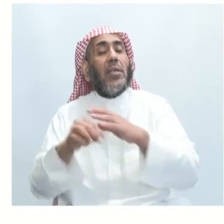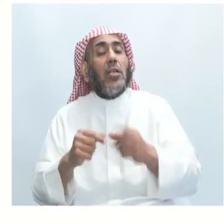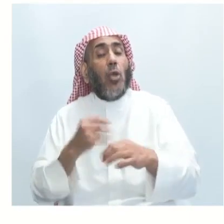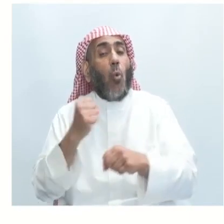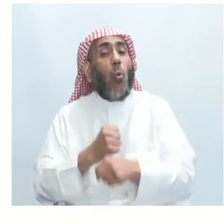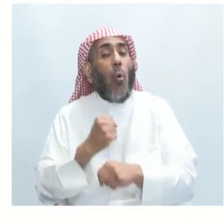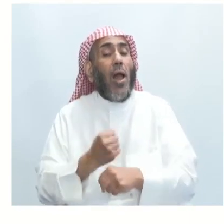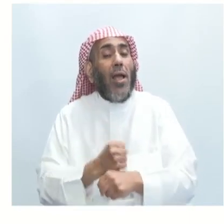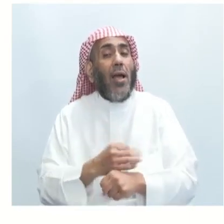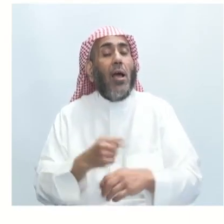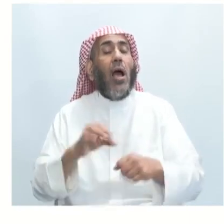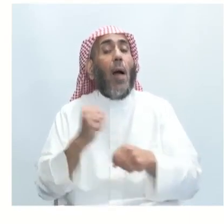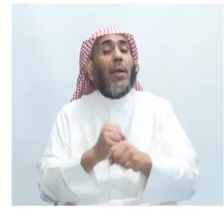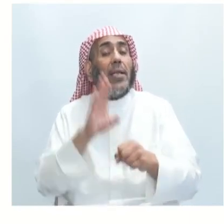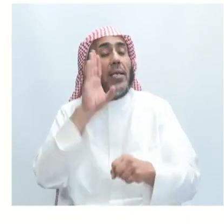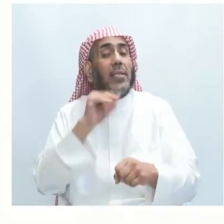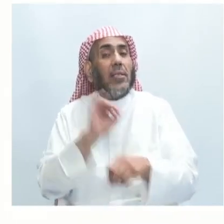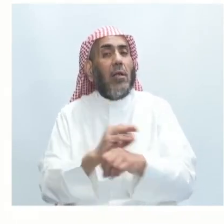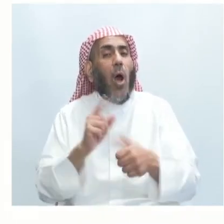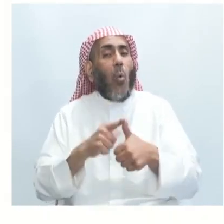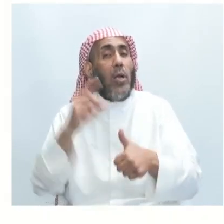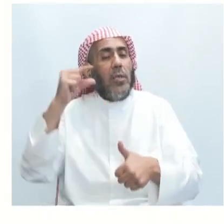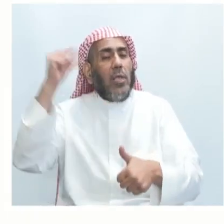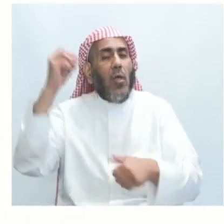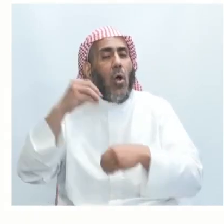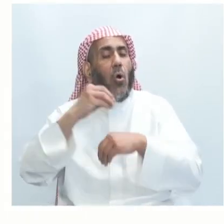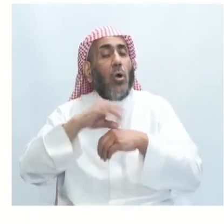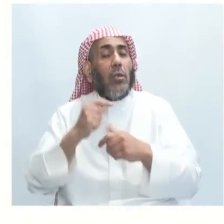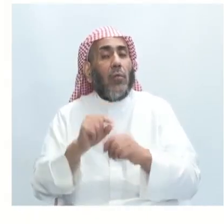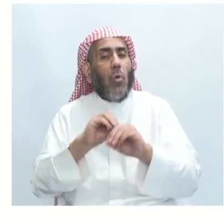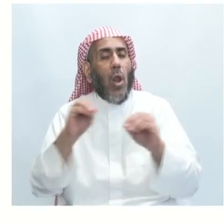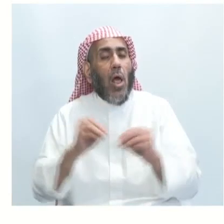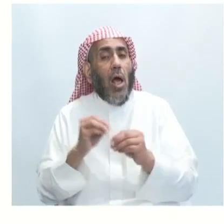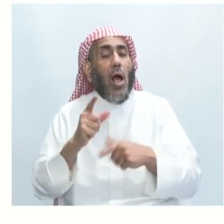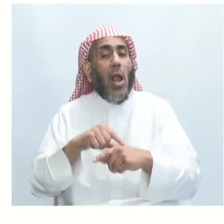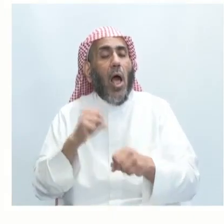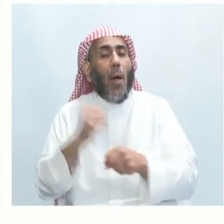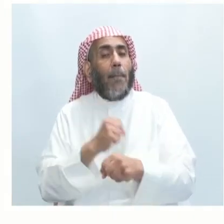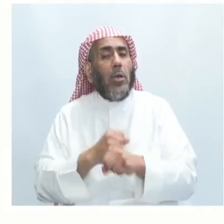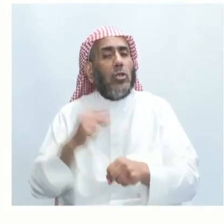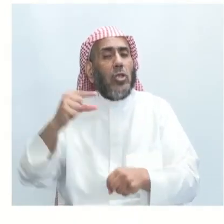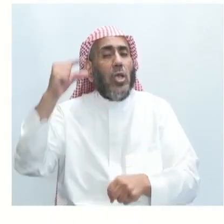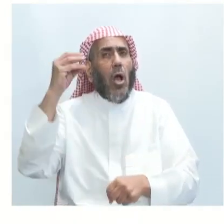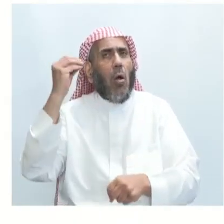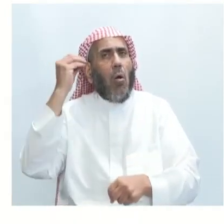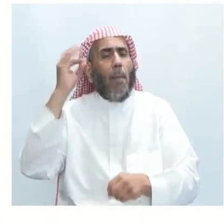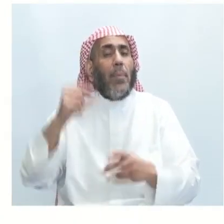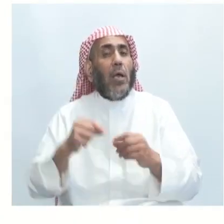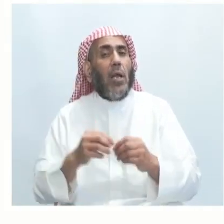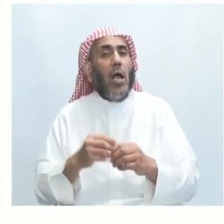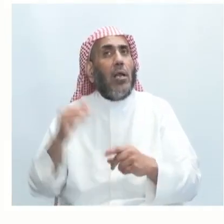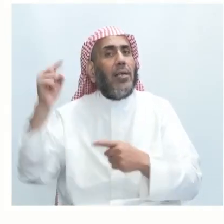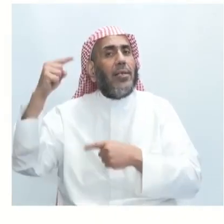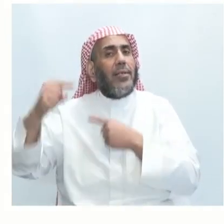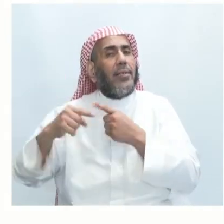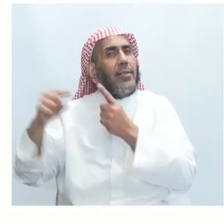عليها عمليه التعلم التذكر تعرفنا انا وانتم على عمليات التذكر من خلال الاسترجاع